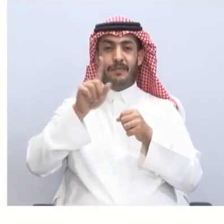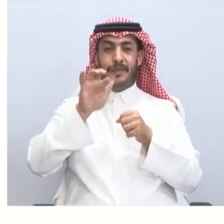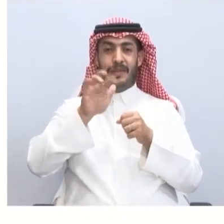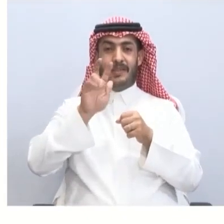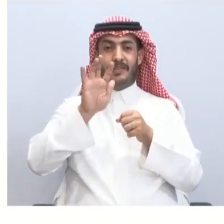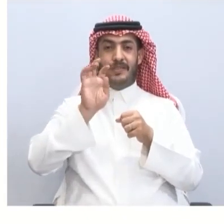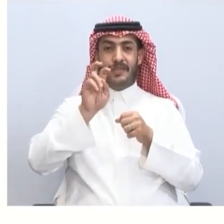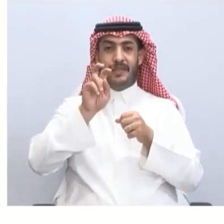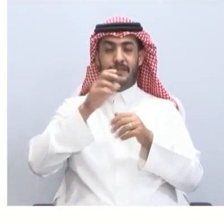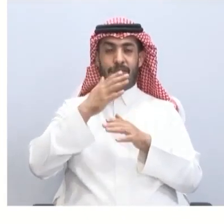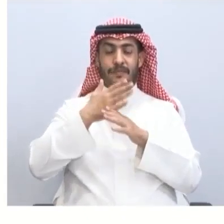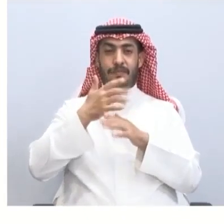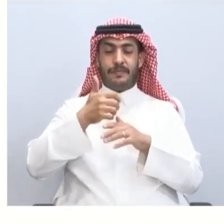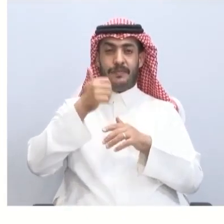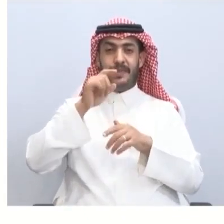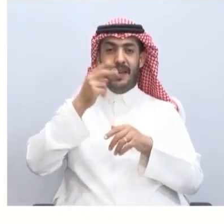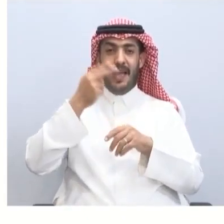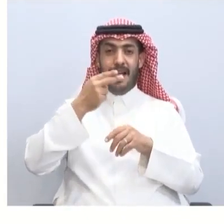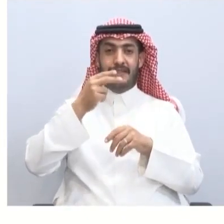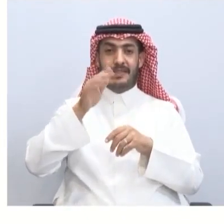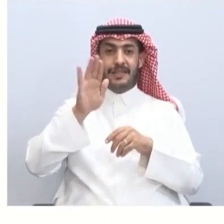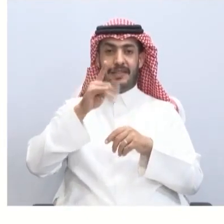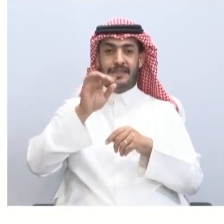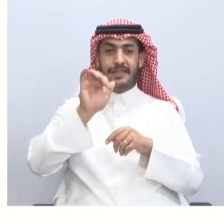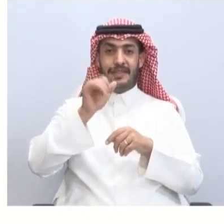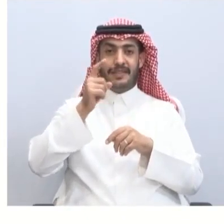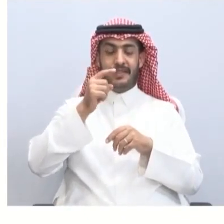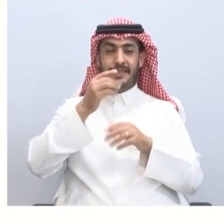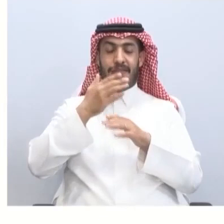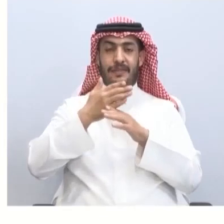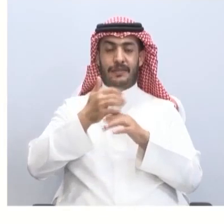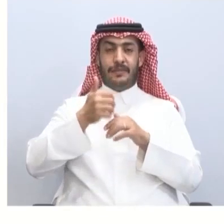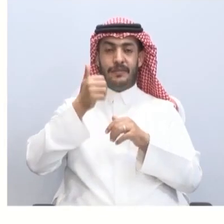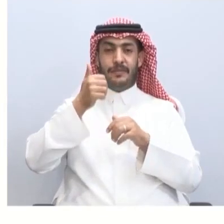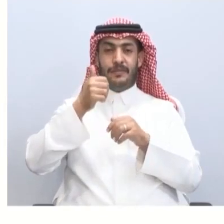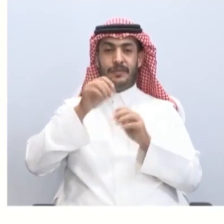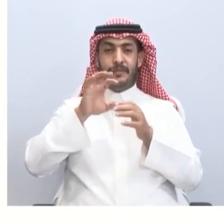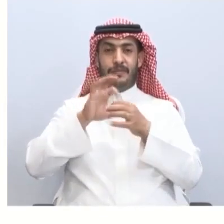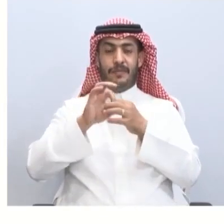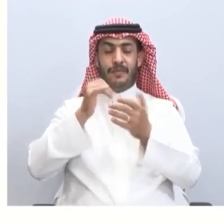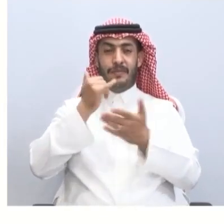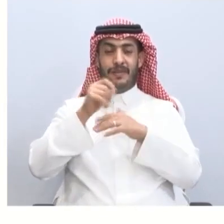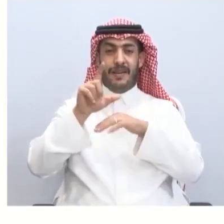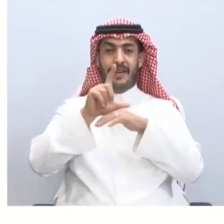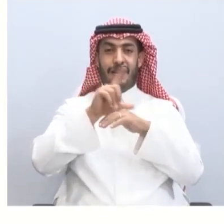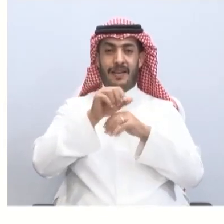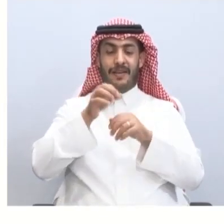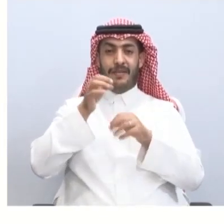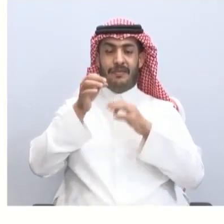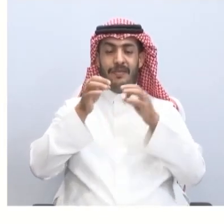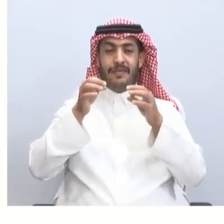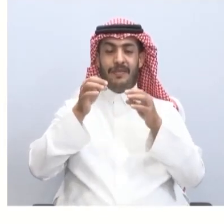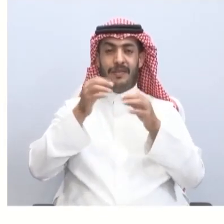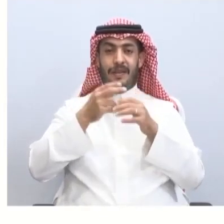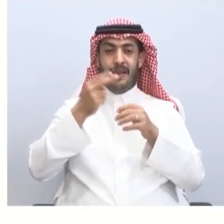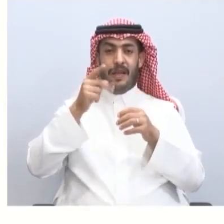الانطلاقه الى عسير استطاع او بعد انضمام بعض زعماء هذا الاقليم وزعماء الاقليم